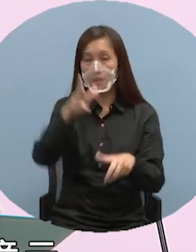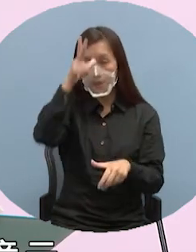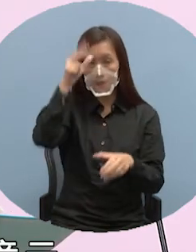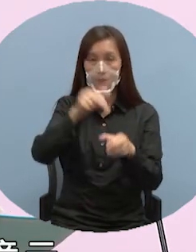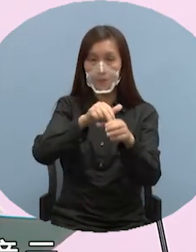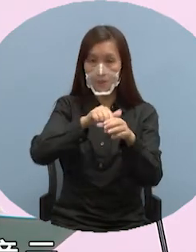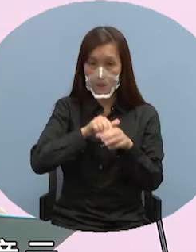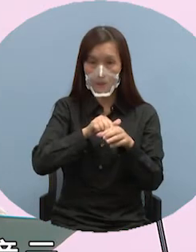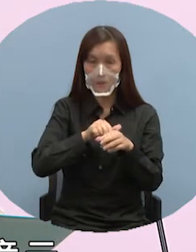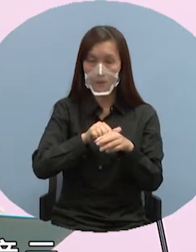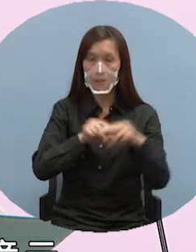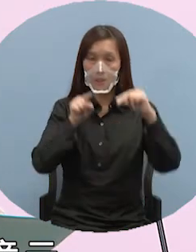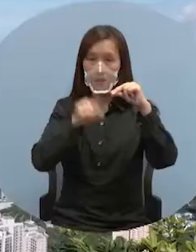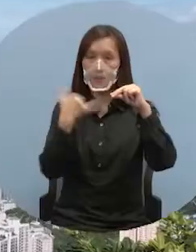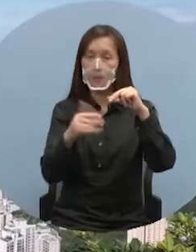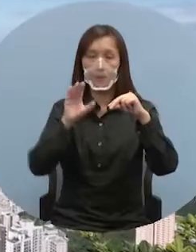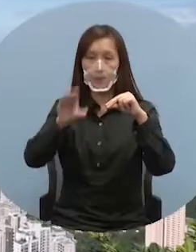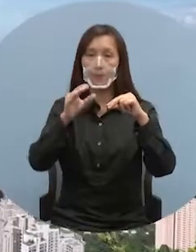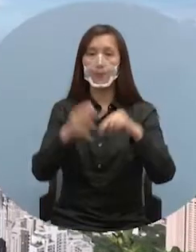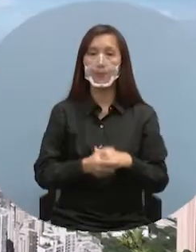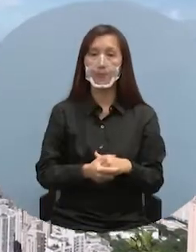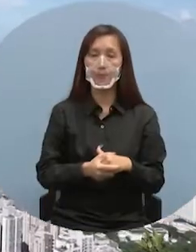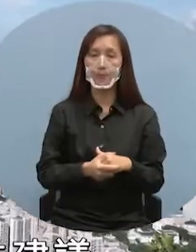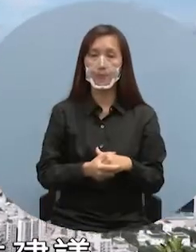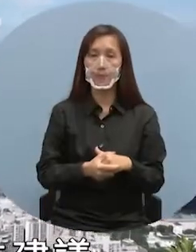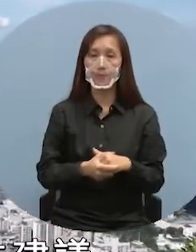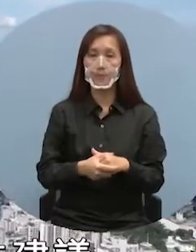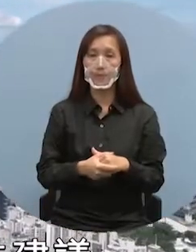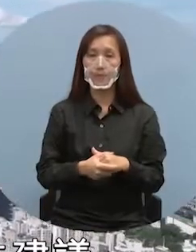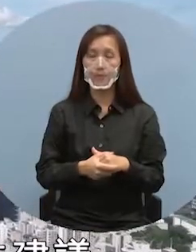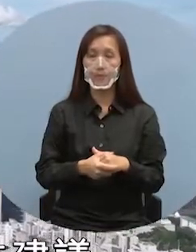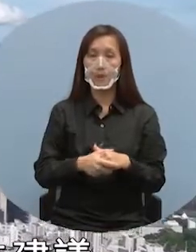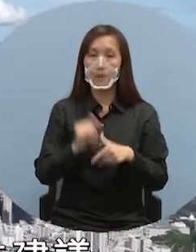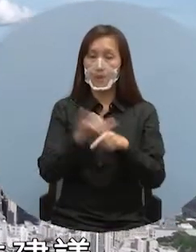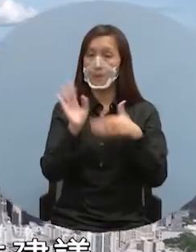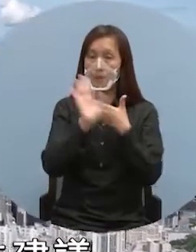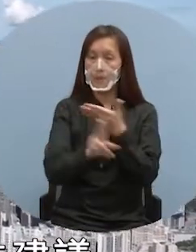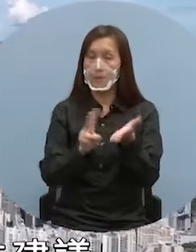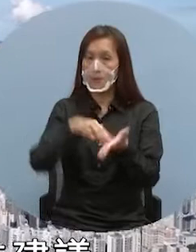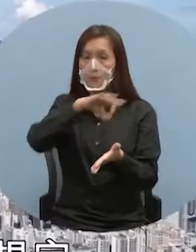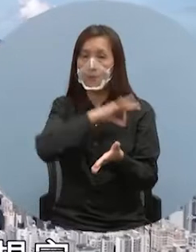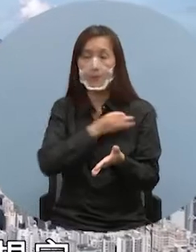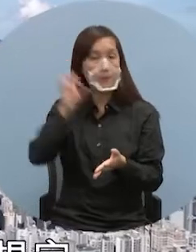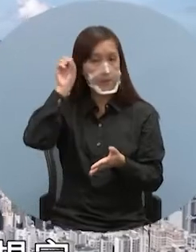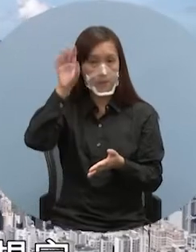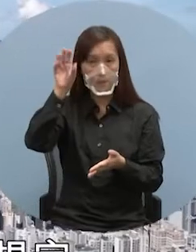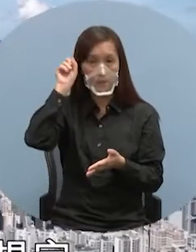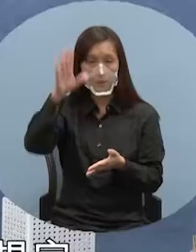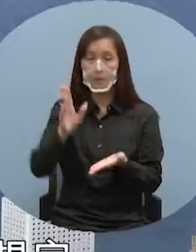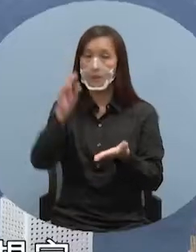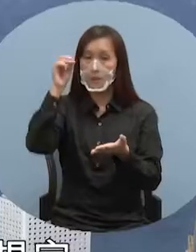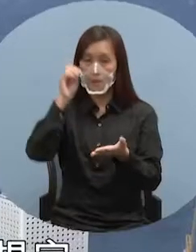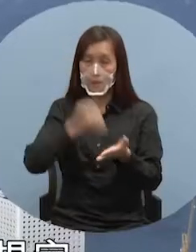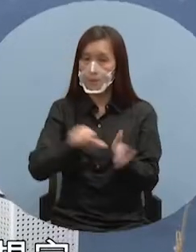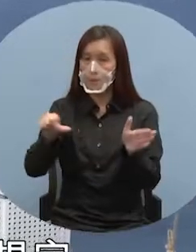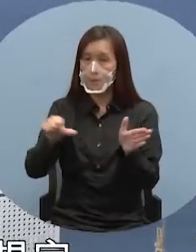加大概7億6000萬。 陳茂波又話會在下半年向立法會提交立法建議，以落實全球最低